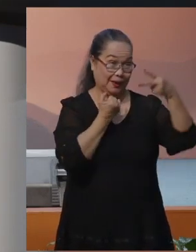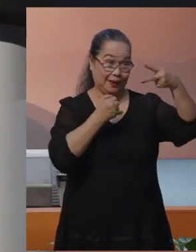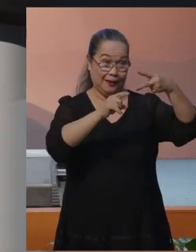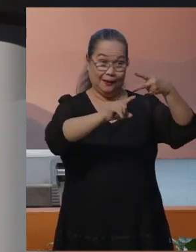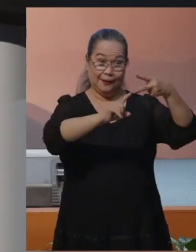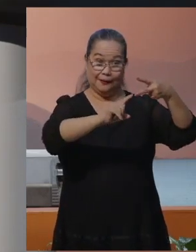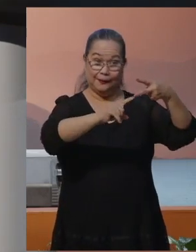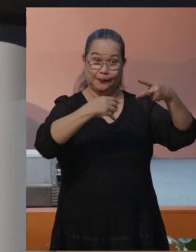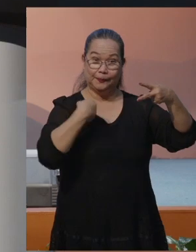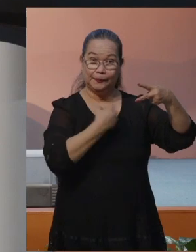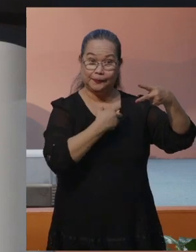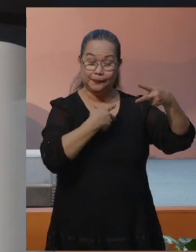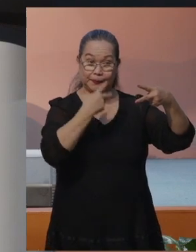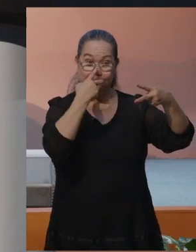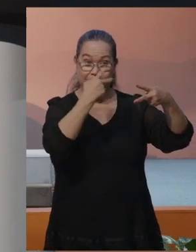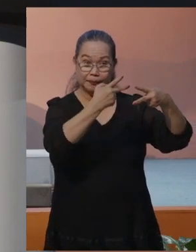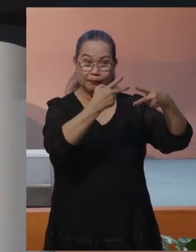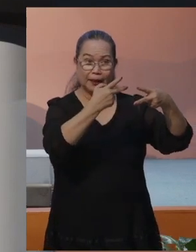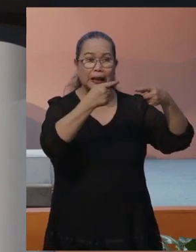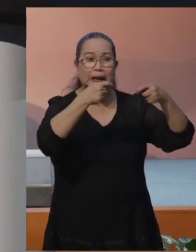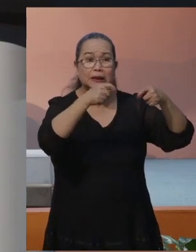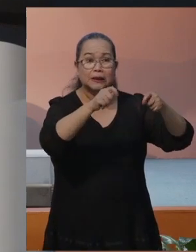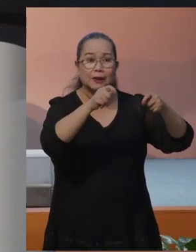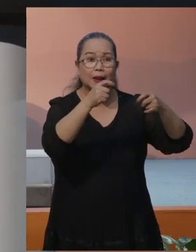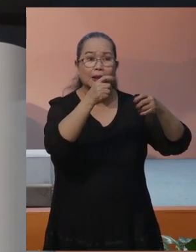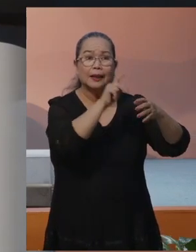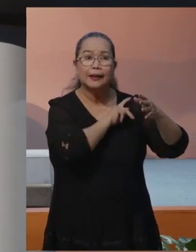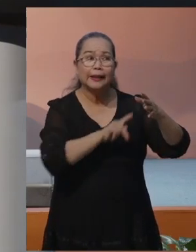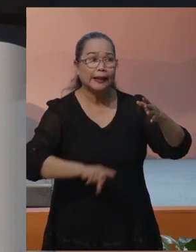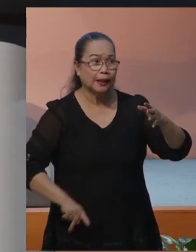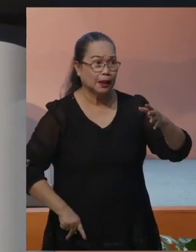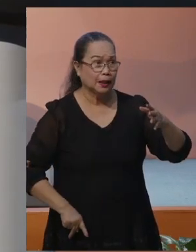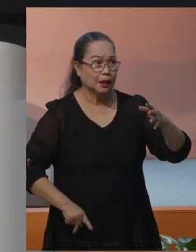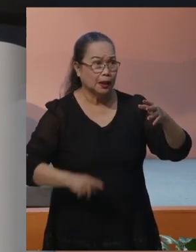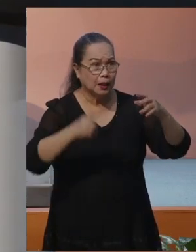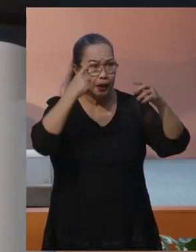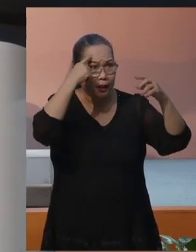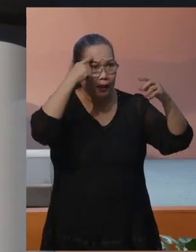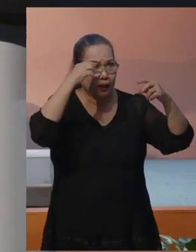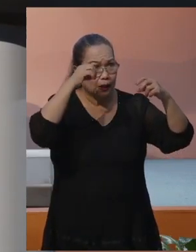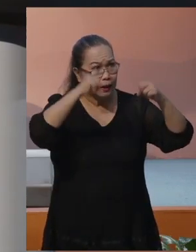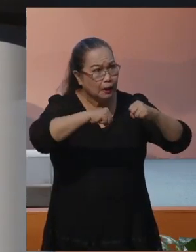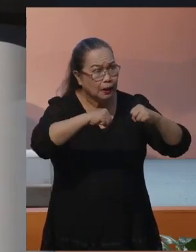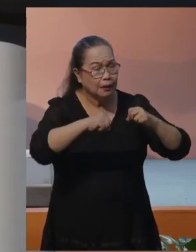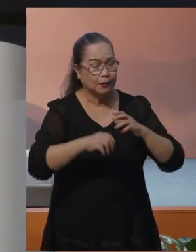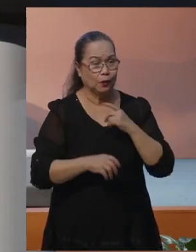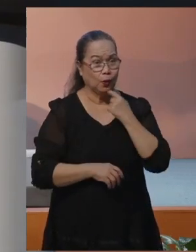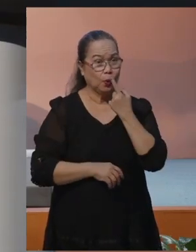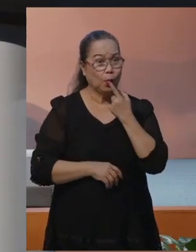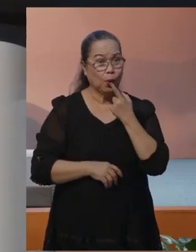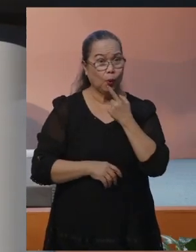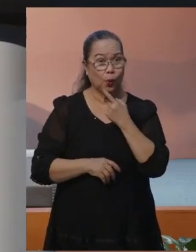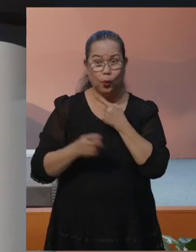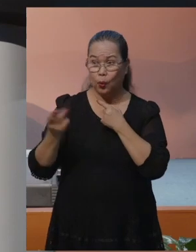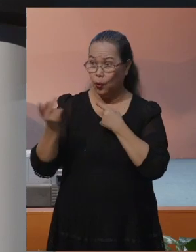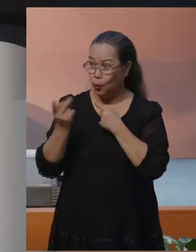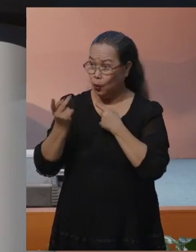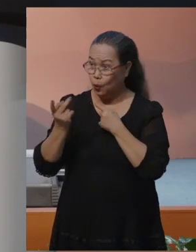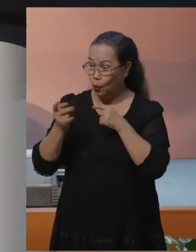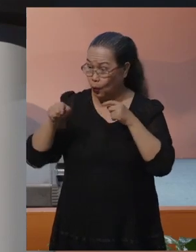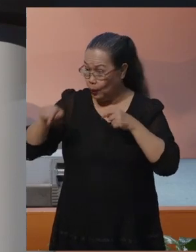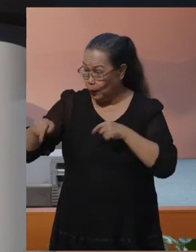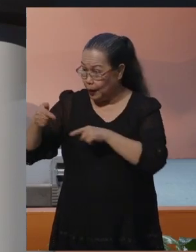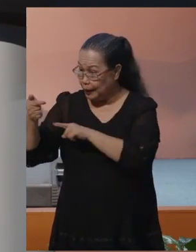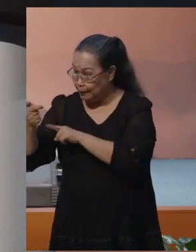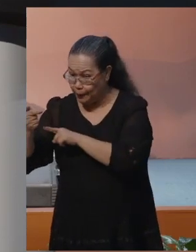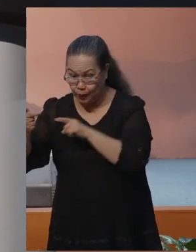makikita natin ang tangka ng mga hari sa kasundo ng Israel. Sino ang kasundo ng Israel? Ang Gibeon, di